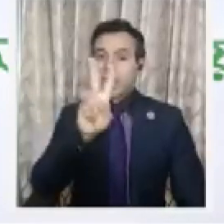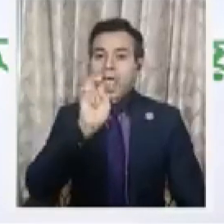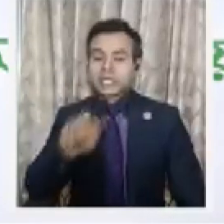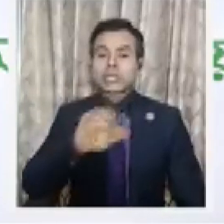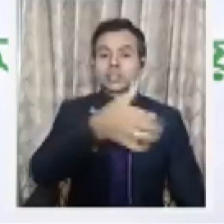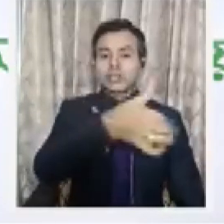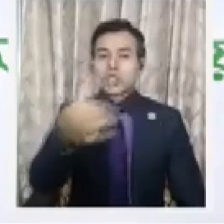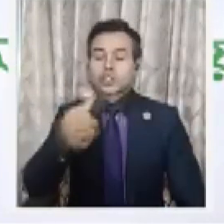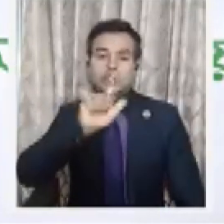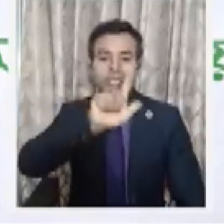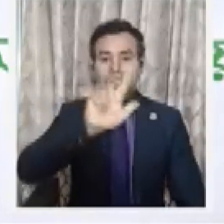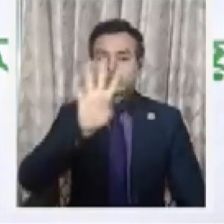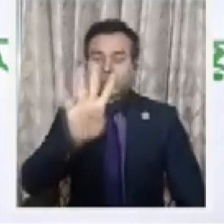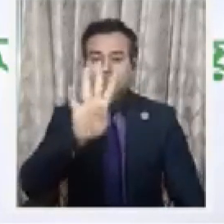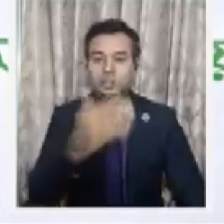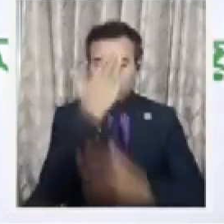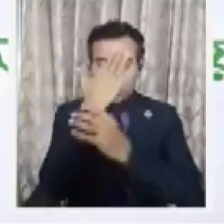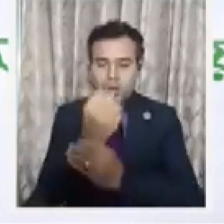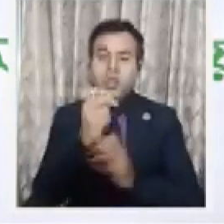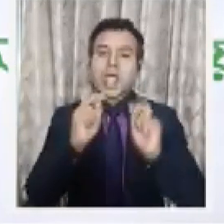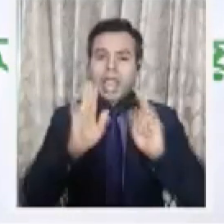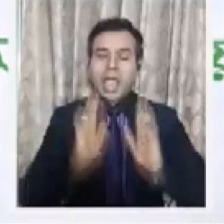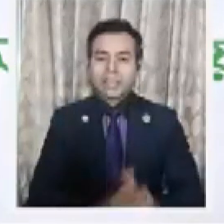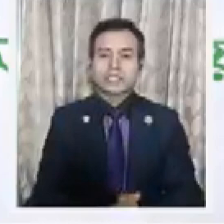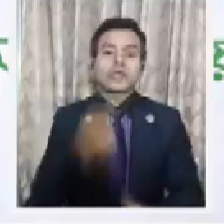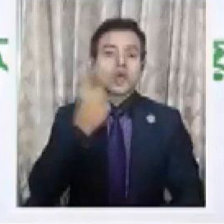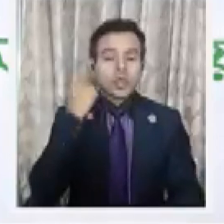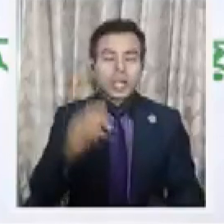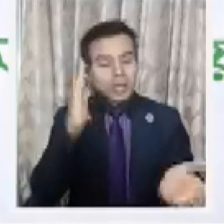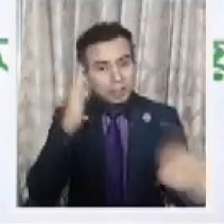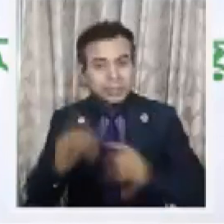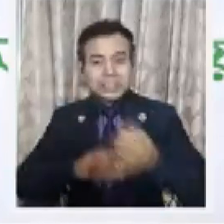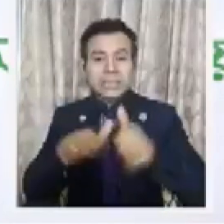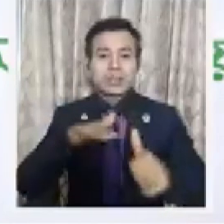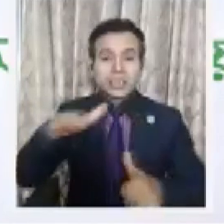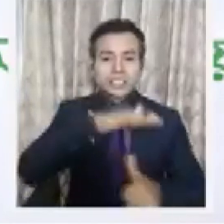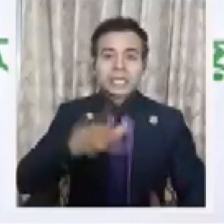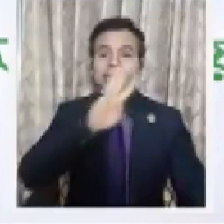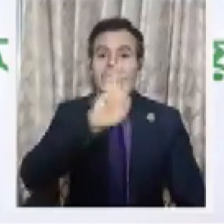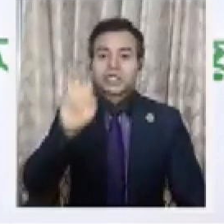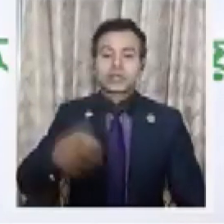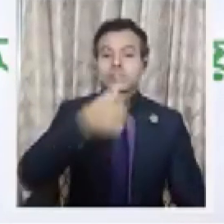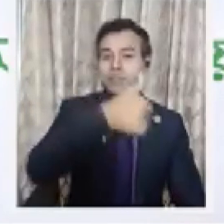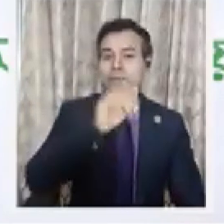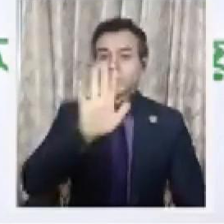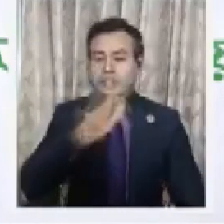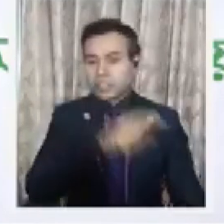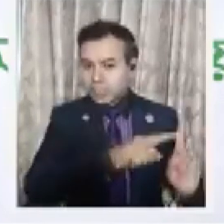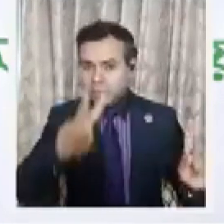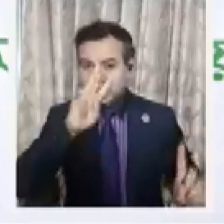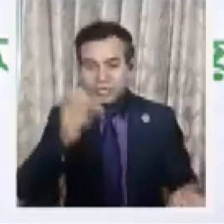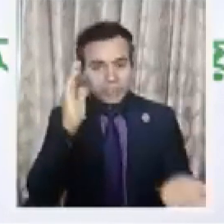14,556 জন এবং এ পর্যন্ত দক্ষিণ পূর্ব এশিয়ায় শনাক্ত হয়েছেন 392,674 জন।